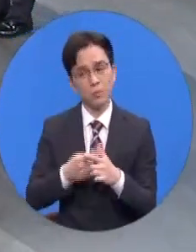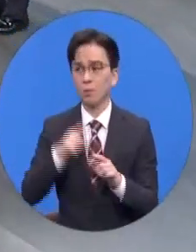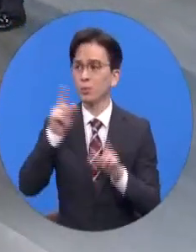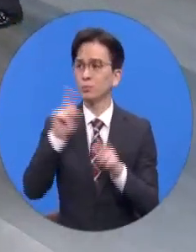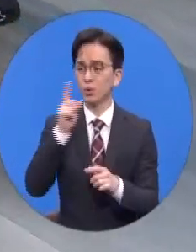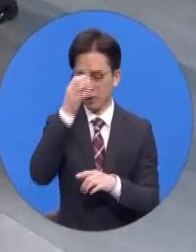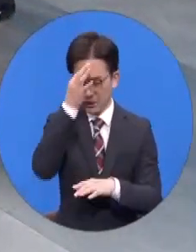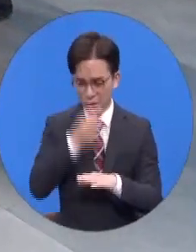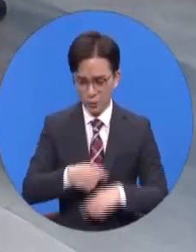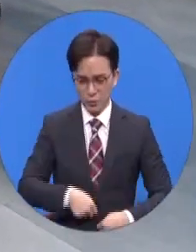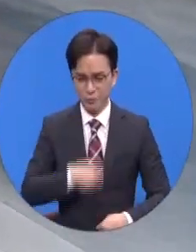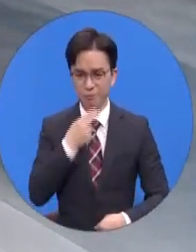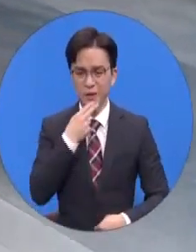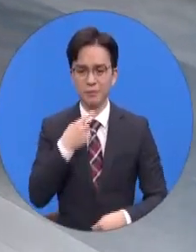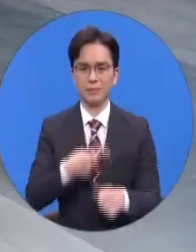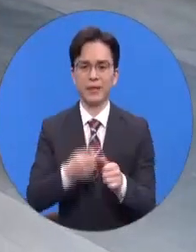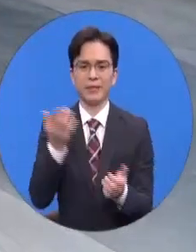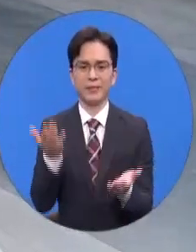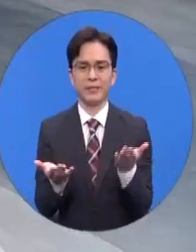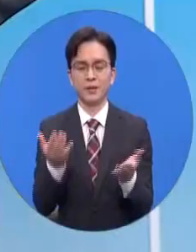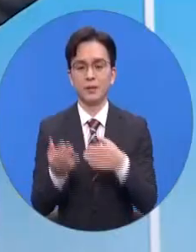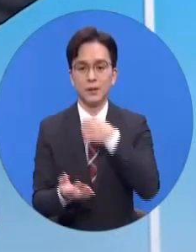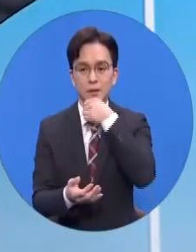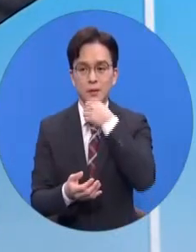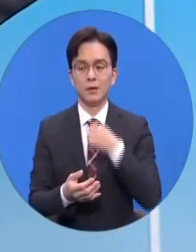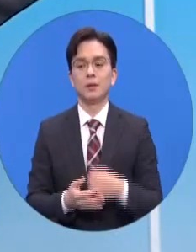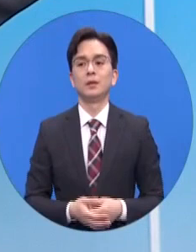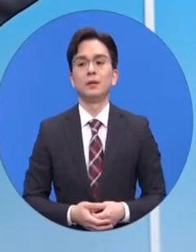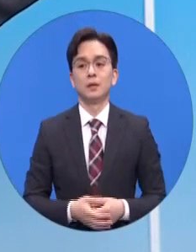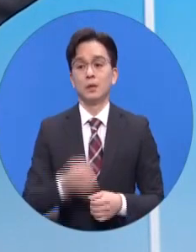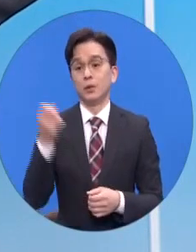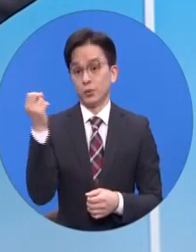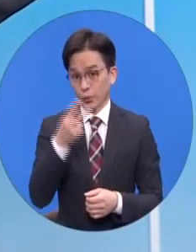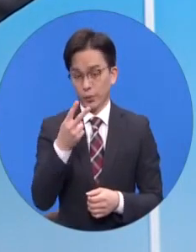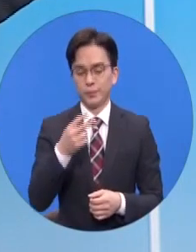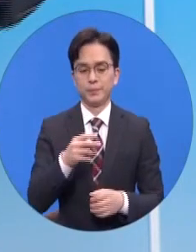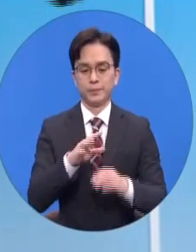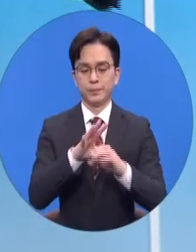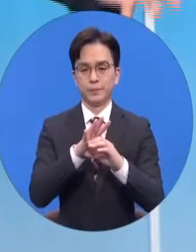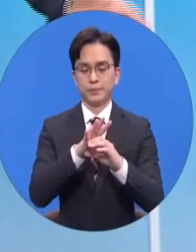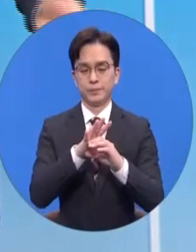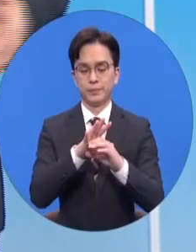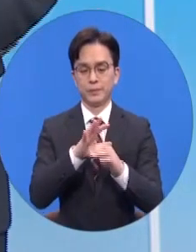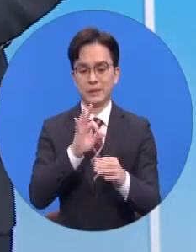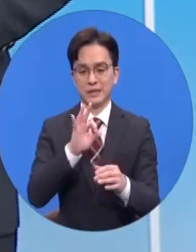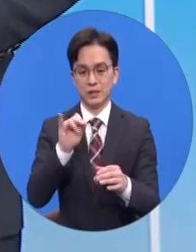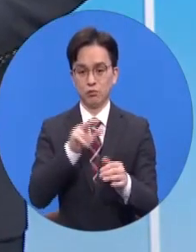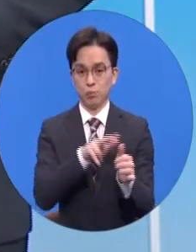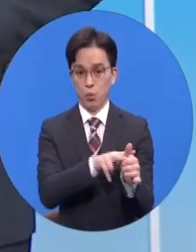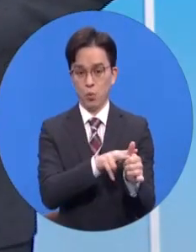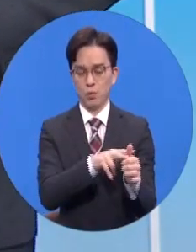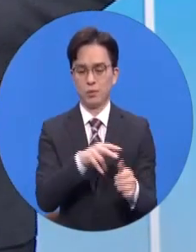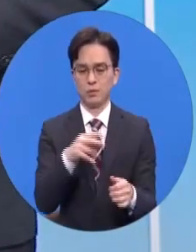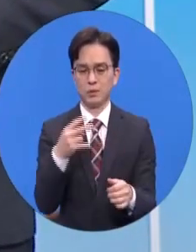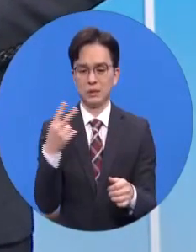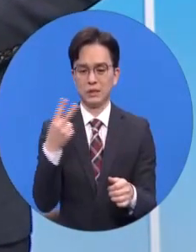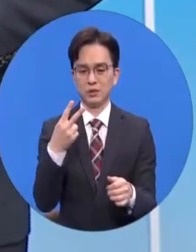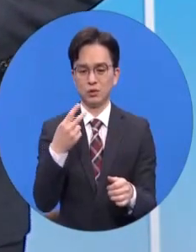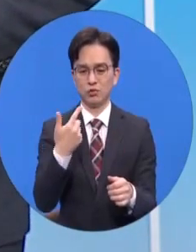논란이 여기서 끝나지 가 않습니다 이재명 후보 가요 지금 논란이 되고 있는 지난